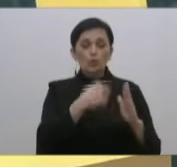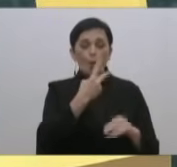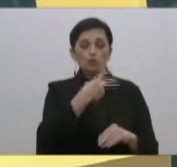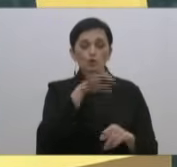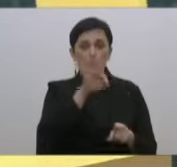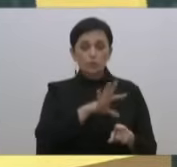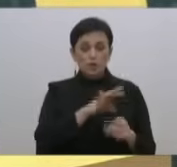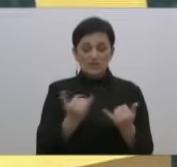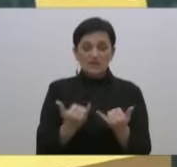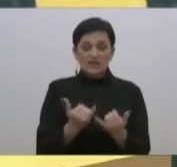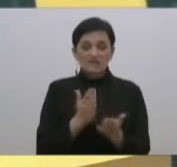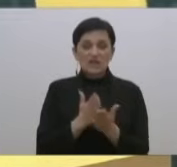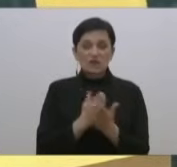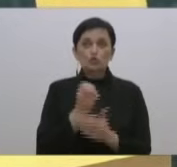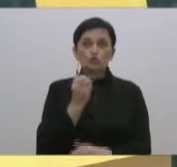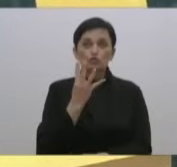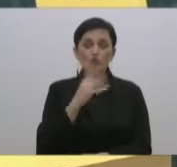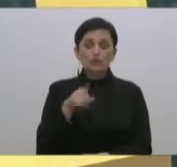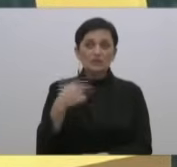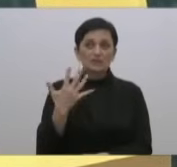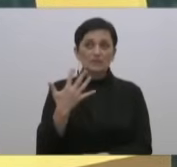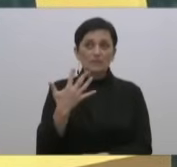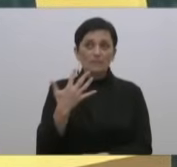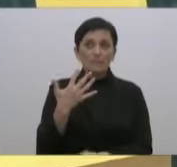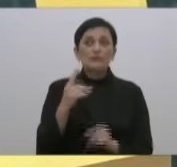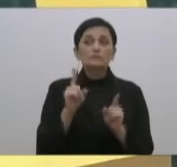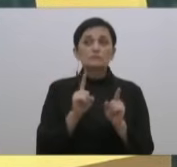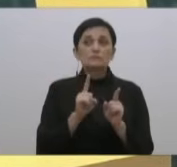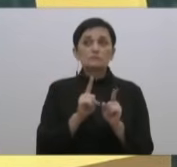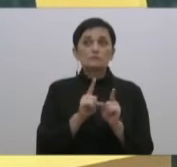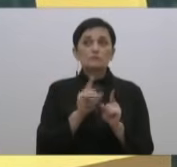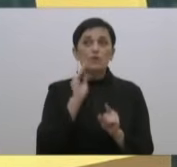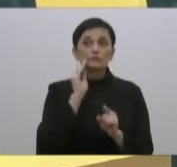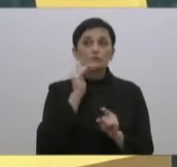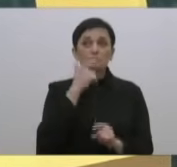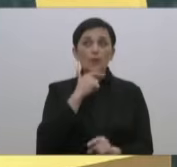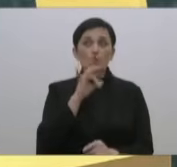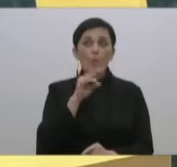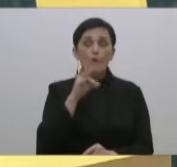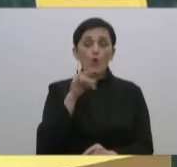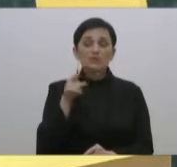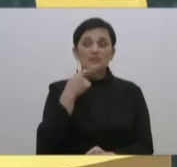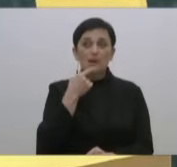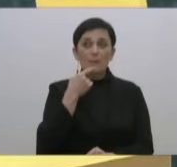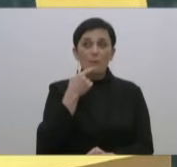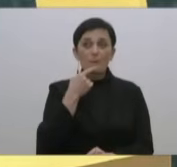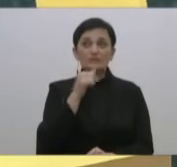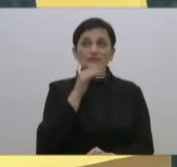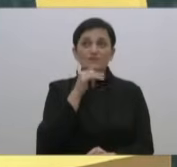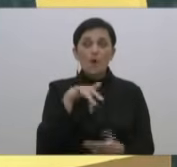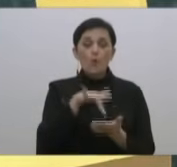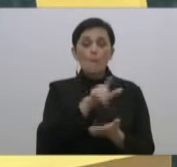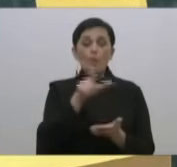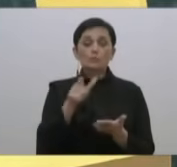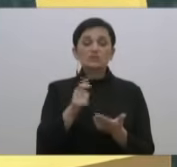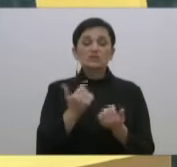20% და დღეს არის 14.5%. Და სხვათა შორის, როდესაც ბატონი რომან გოცირიძე ამბობს, რომ თითქოს